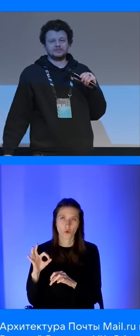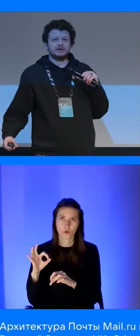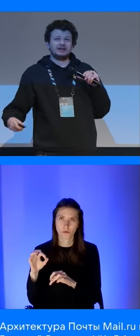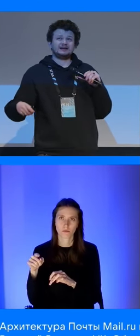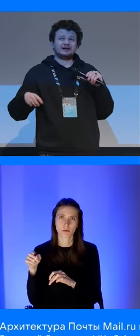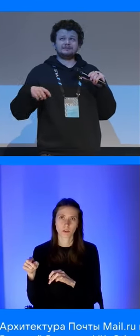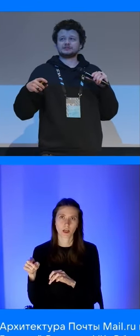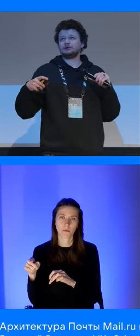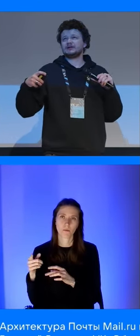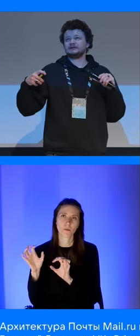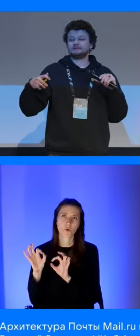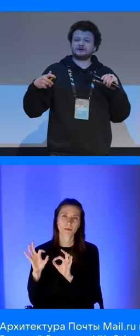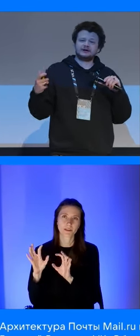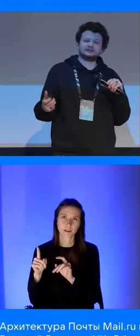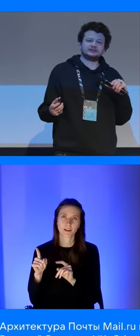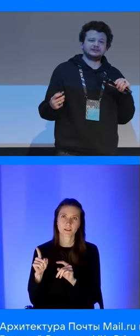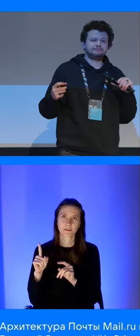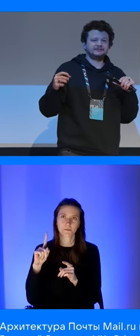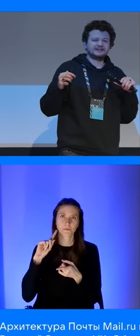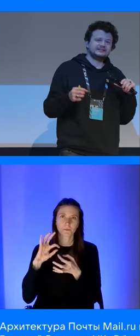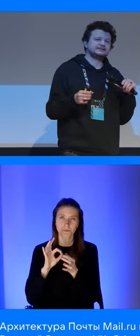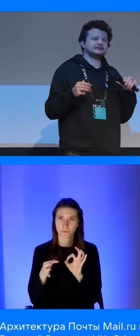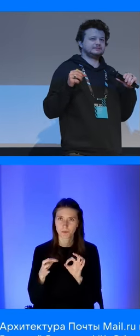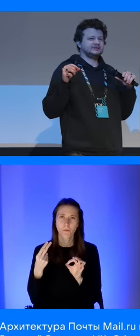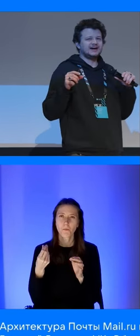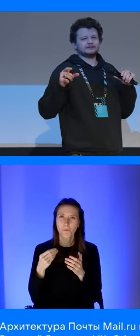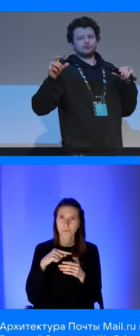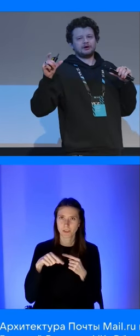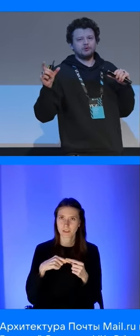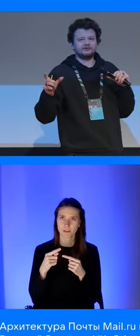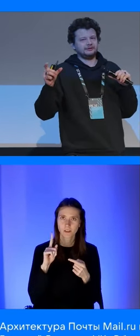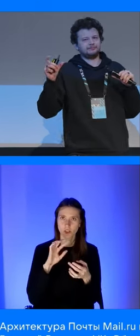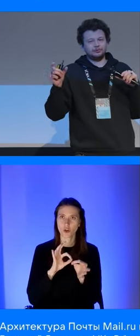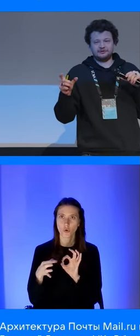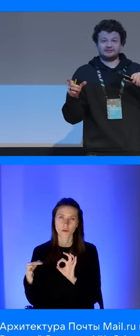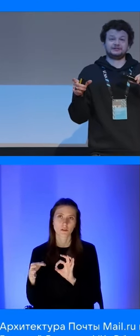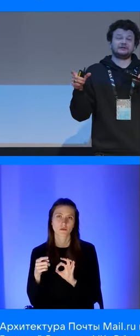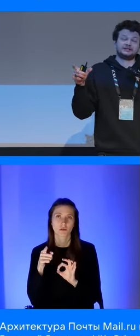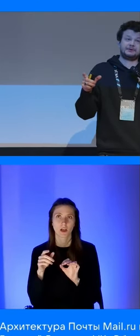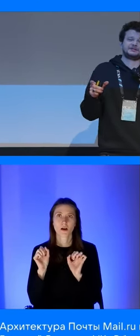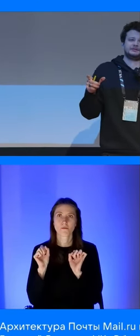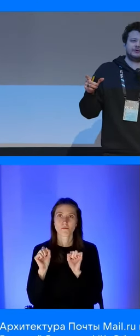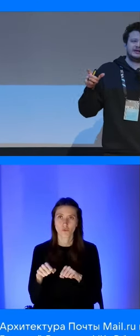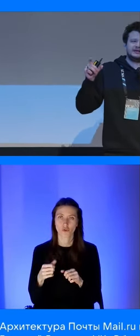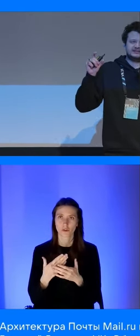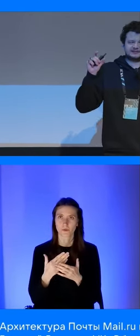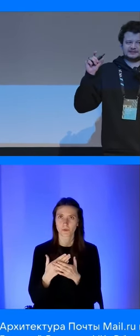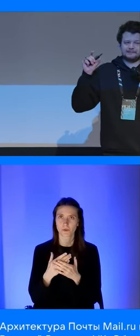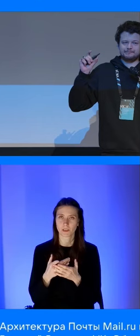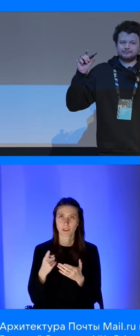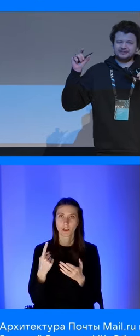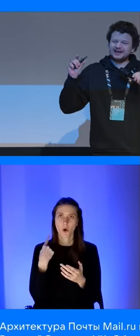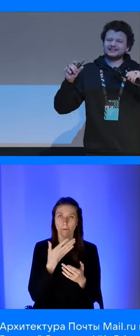бизнес-логики. Бизнес-логика формата превратить бинарно упакованный профиль, вообще говоря, распарсить его,